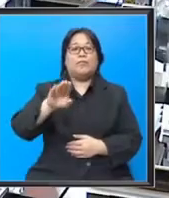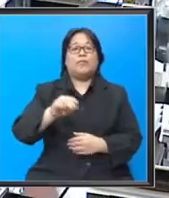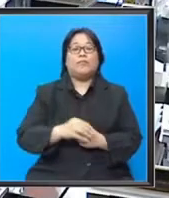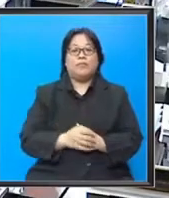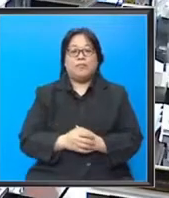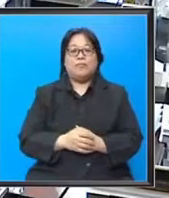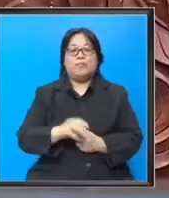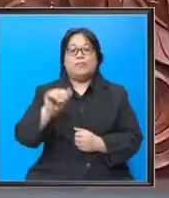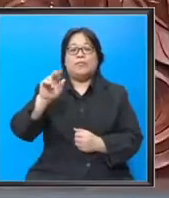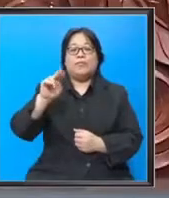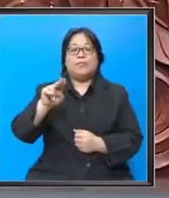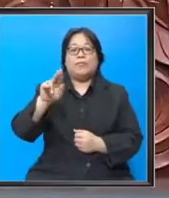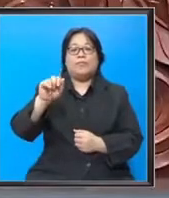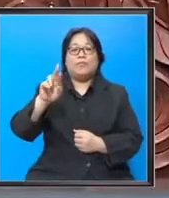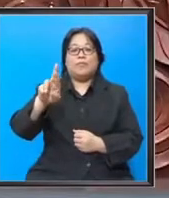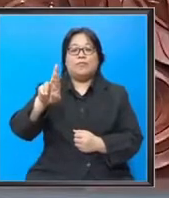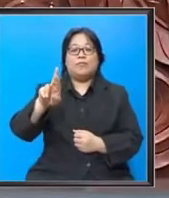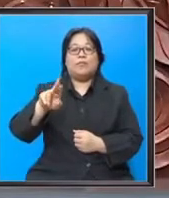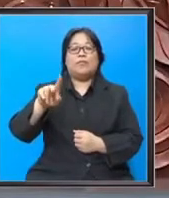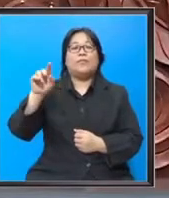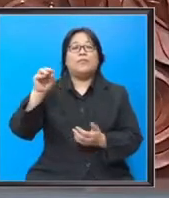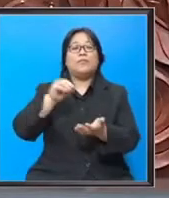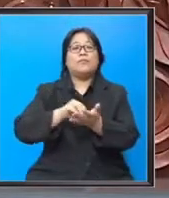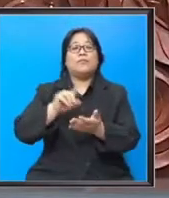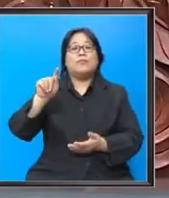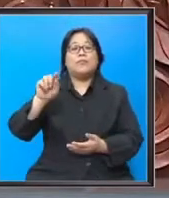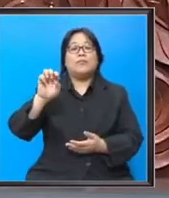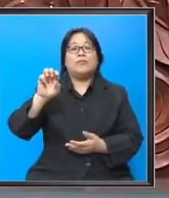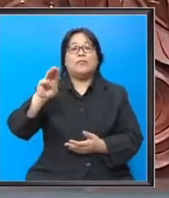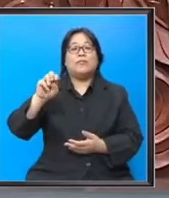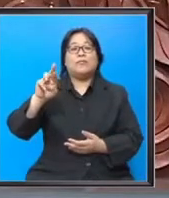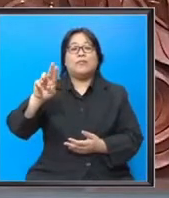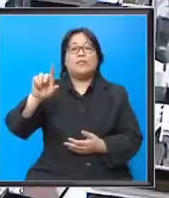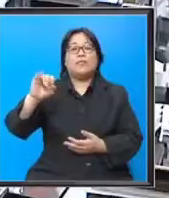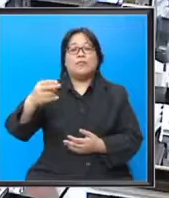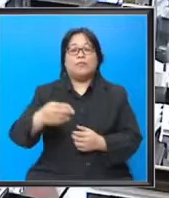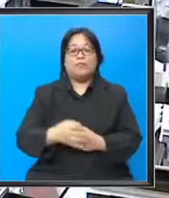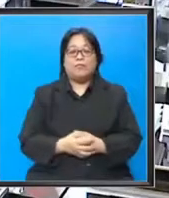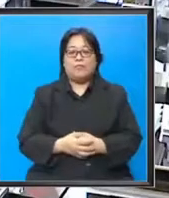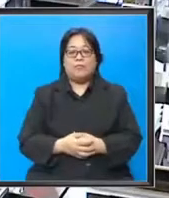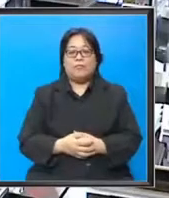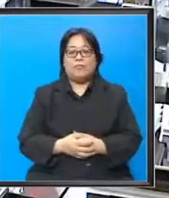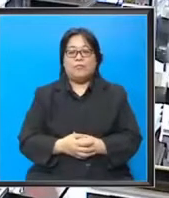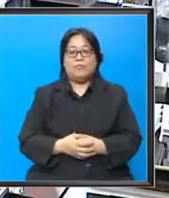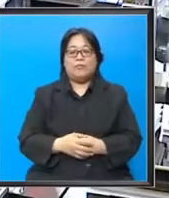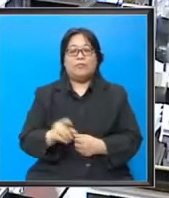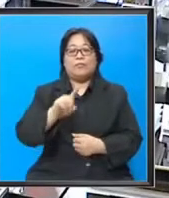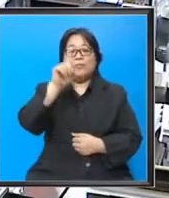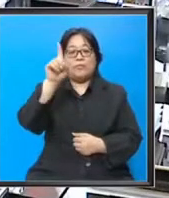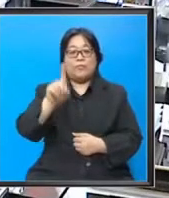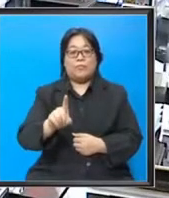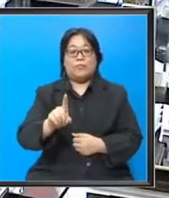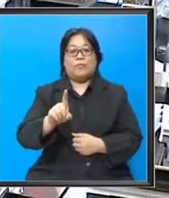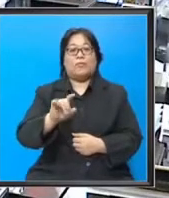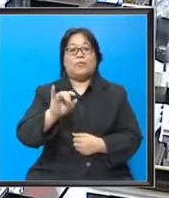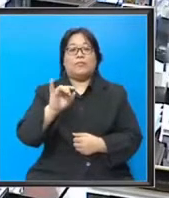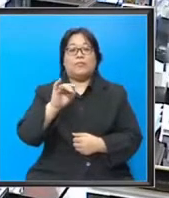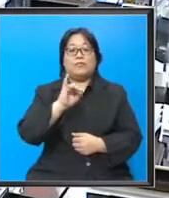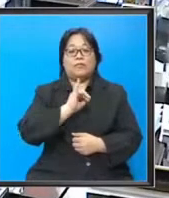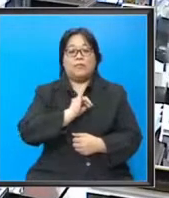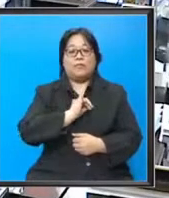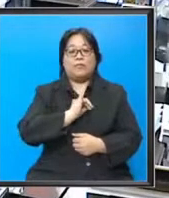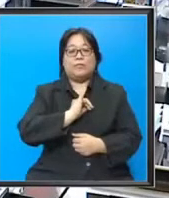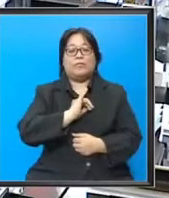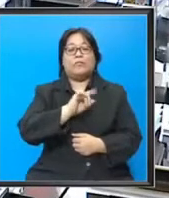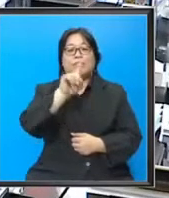gerah Haji Muhammad Anuar Muhammad yaumi Loop Hai salanda Cat